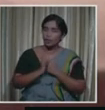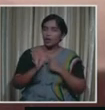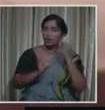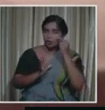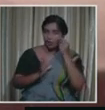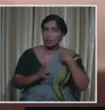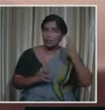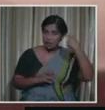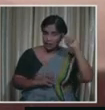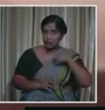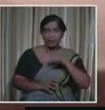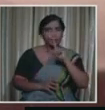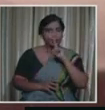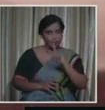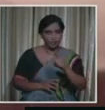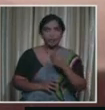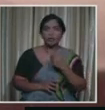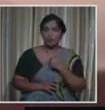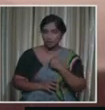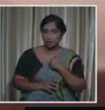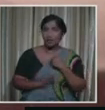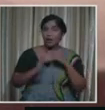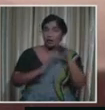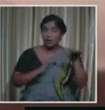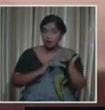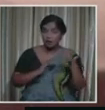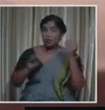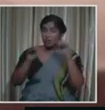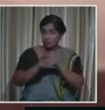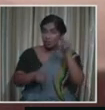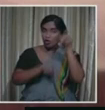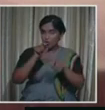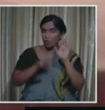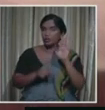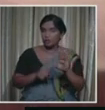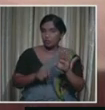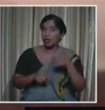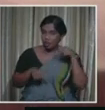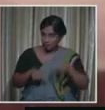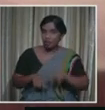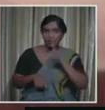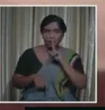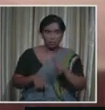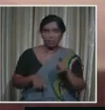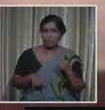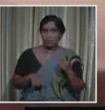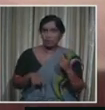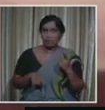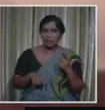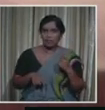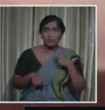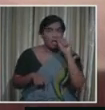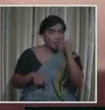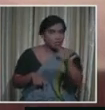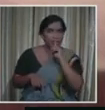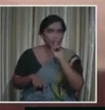ඊයේත් ඔබතුමාට අපිට ගම් මට්ටමින් සම්බන්ධ වෙච්ච අය ඉන්නවයි කියලා මම දැනුත් කියන්නේ ඒකයි මම කියන්නේ මම ඔබතුමාගේ නම කිව්වේ